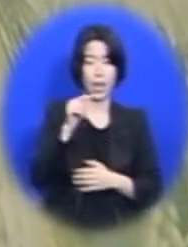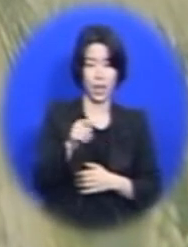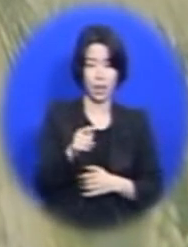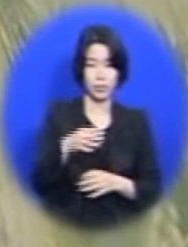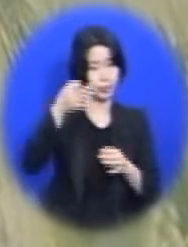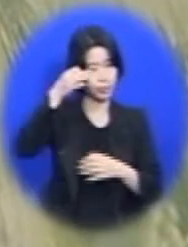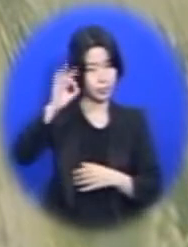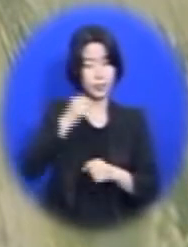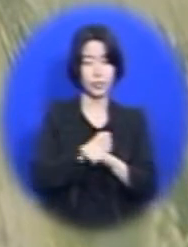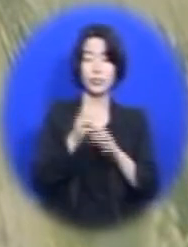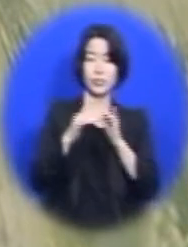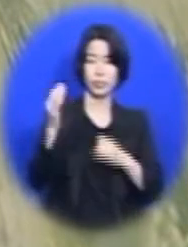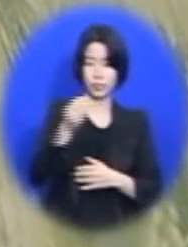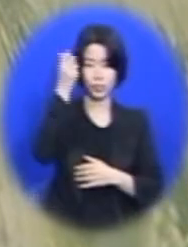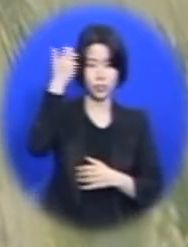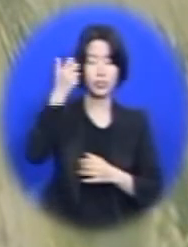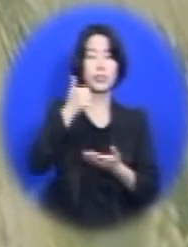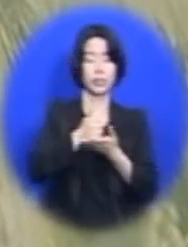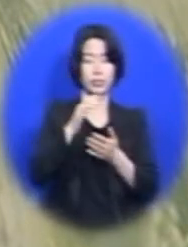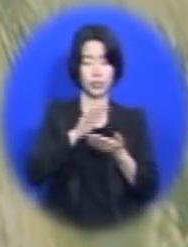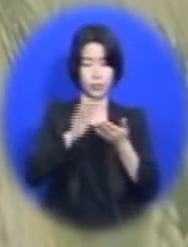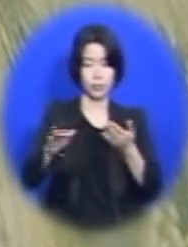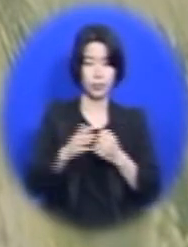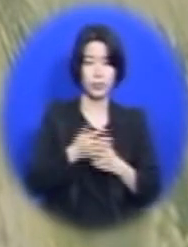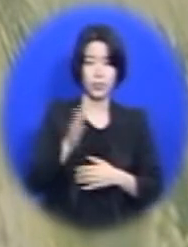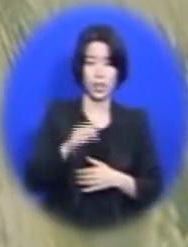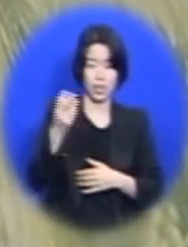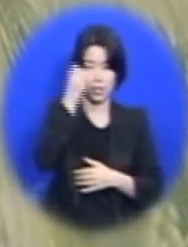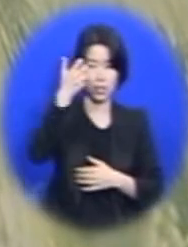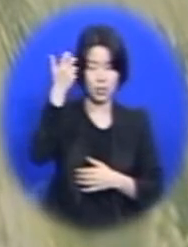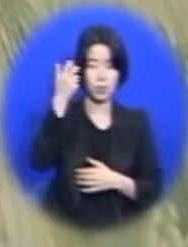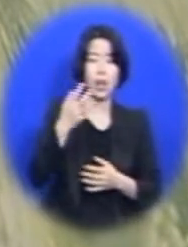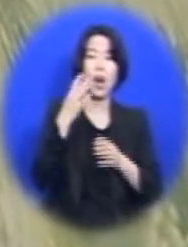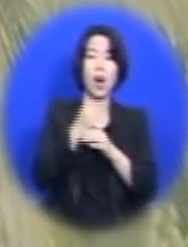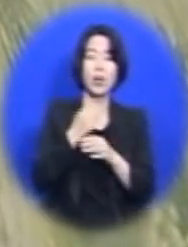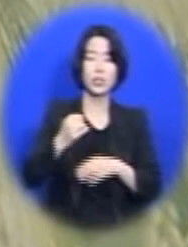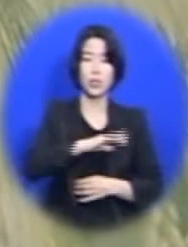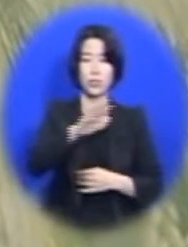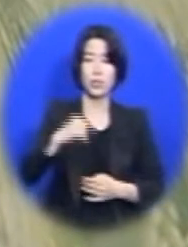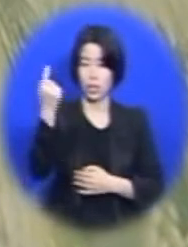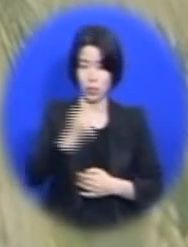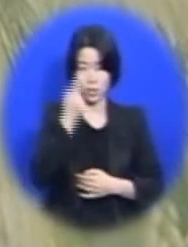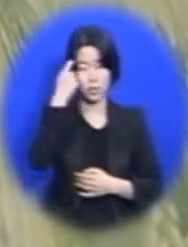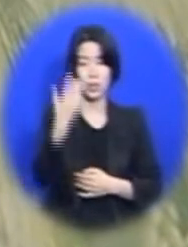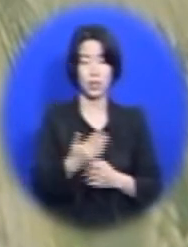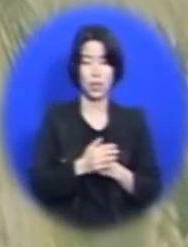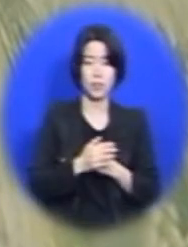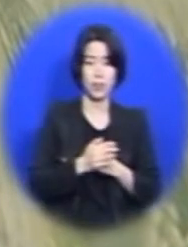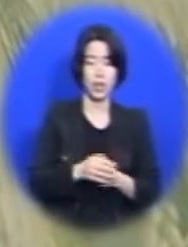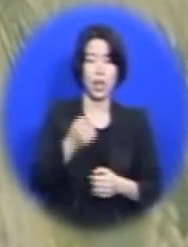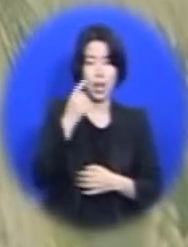이것을 깨닫게 하실 분이 성령님이십니다. 그런데 이 성령님이 언제 우리에게 임했습니까?